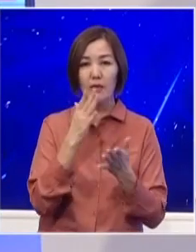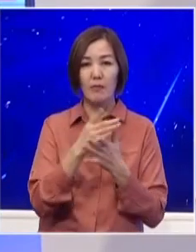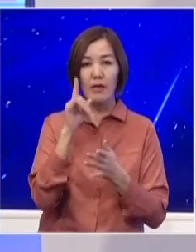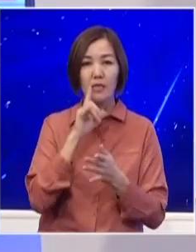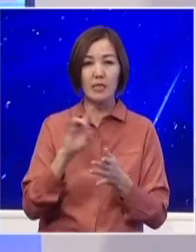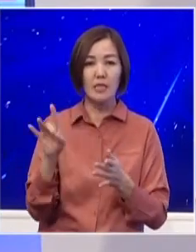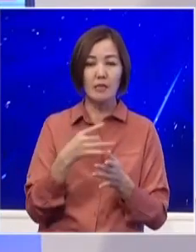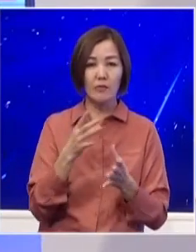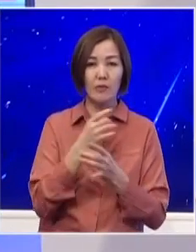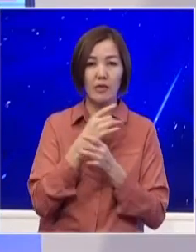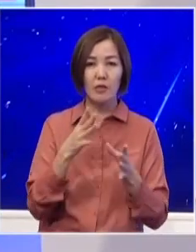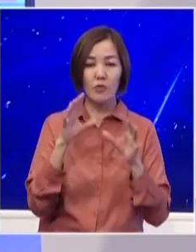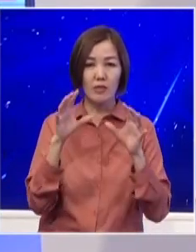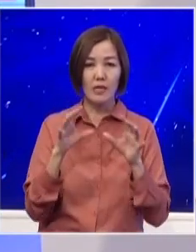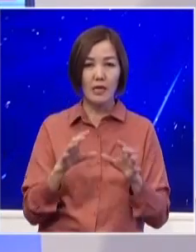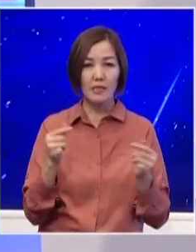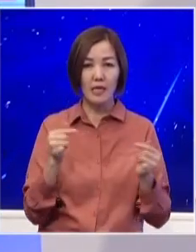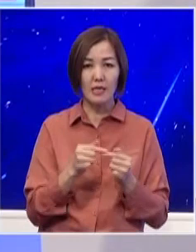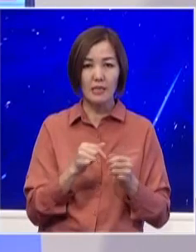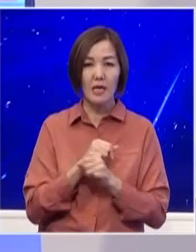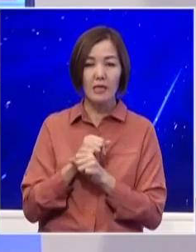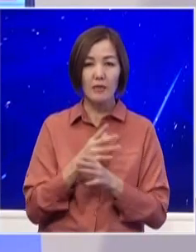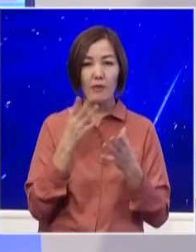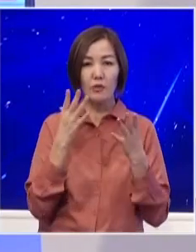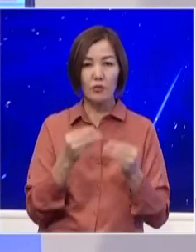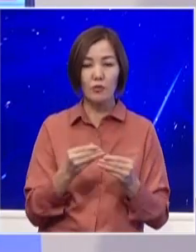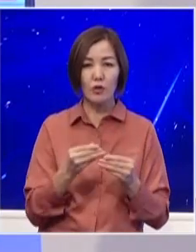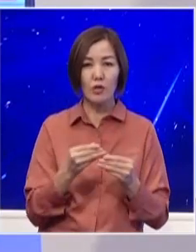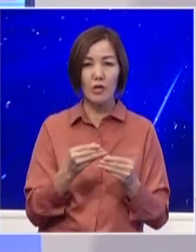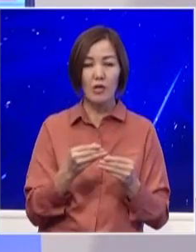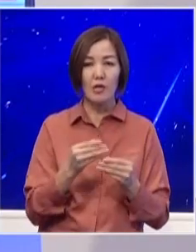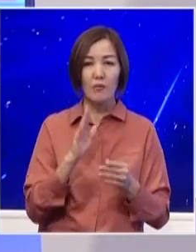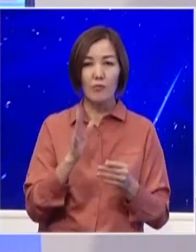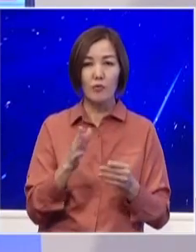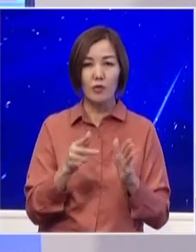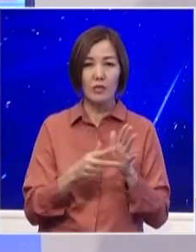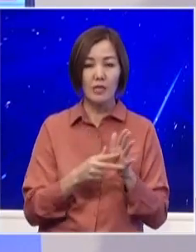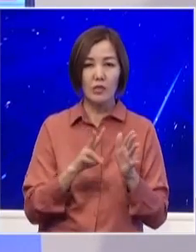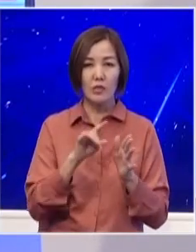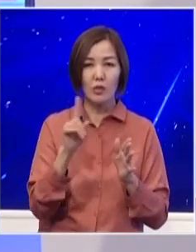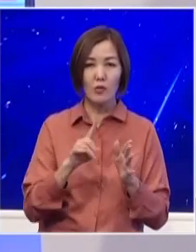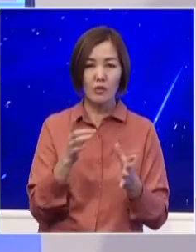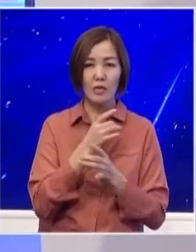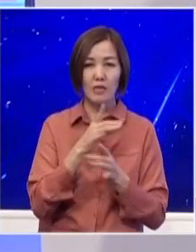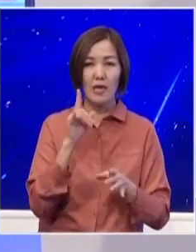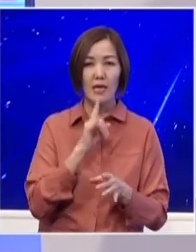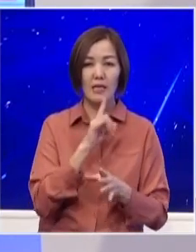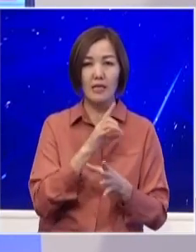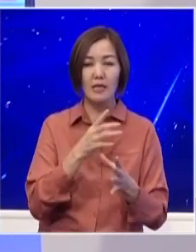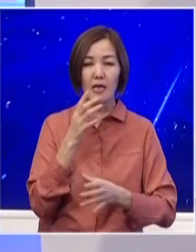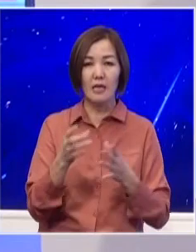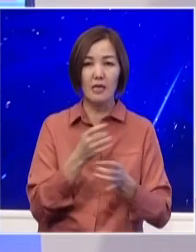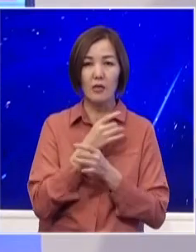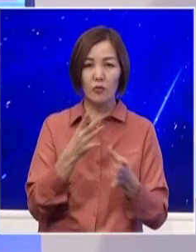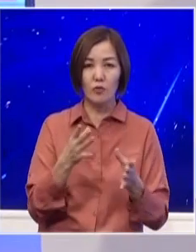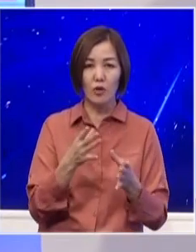Қазақстан Республикасындағы мерекелер туралы заңға сәйкес бұл күндер демалыс саналады. Оның бірі 8-ші наурызда аталып өтілетін әйелдердің халықаралық